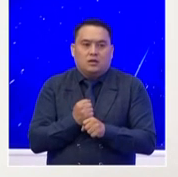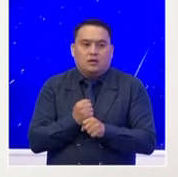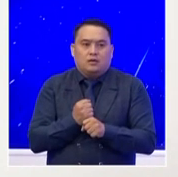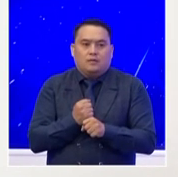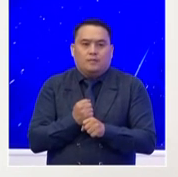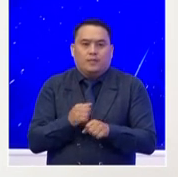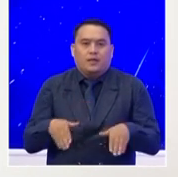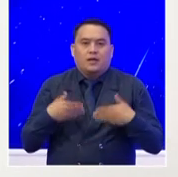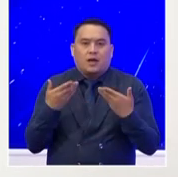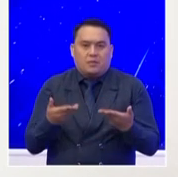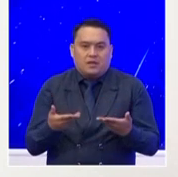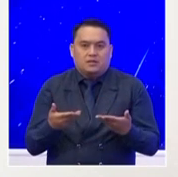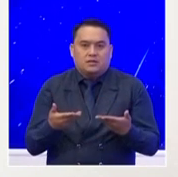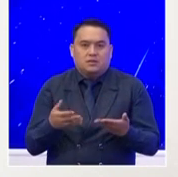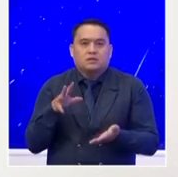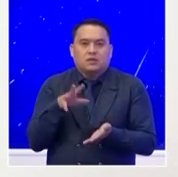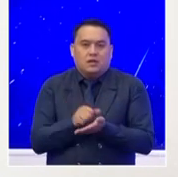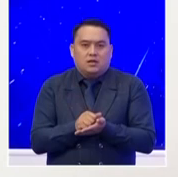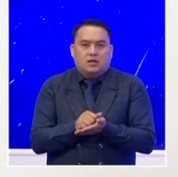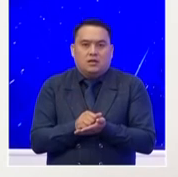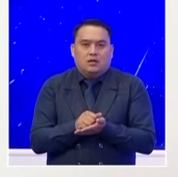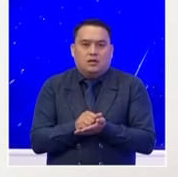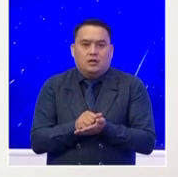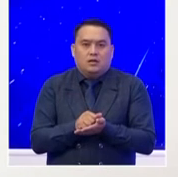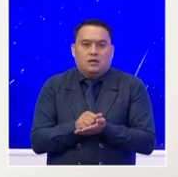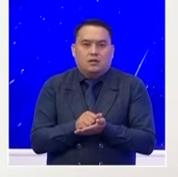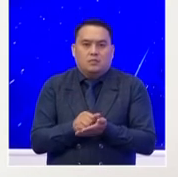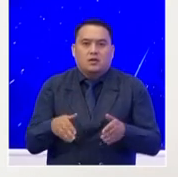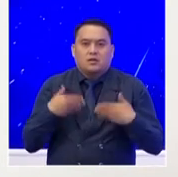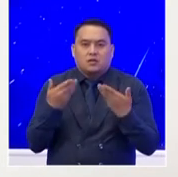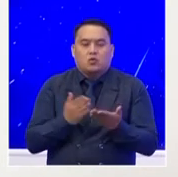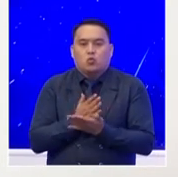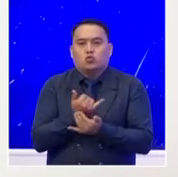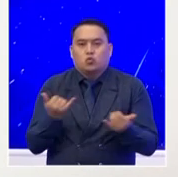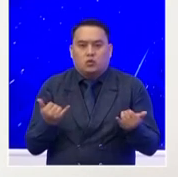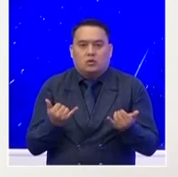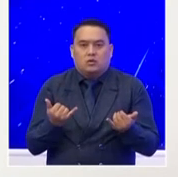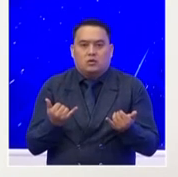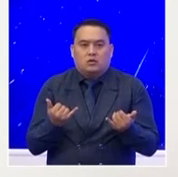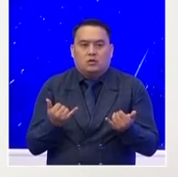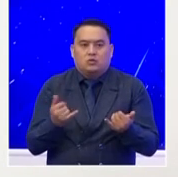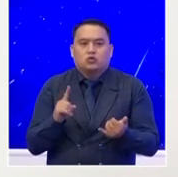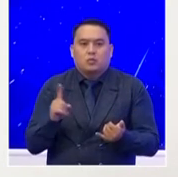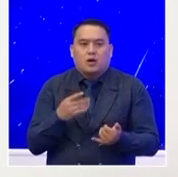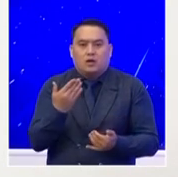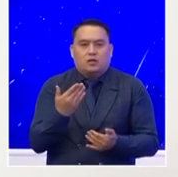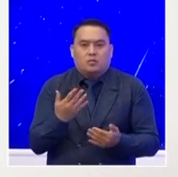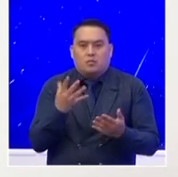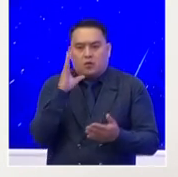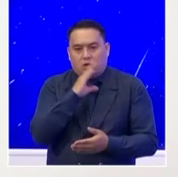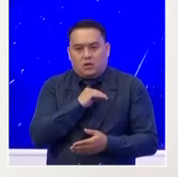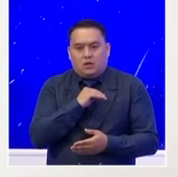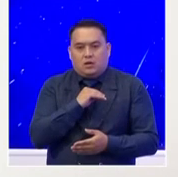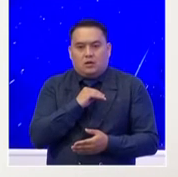разработать рекомендации и занятия в предоставлении услуг в онлайн-режиме, но чтобы они были доступны в